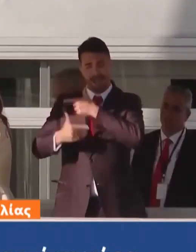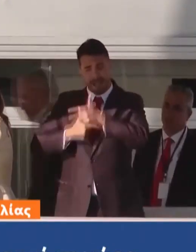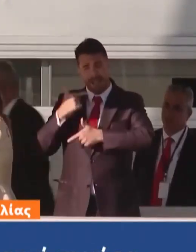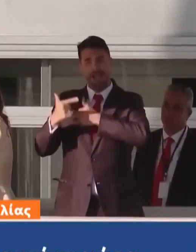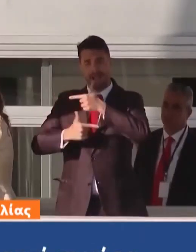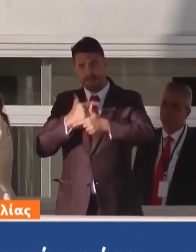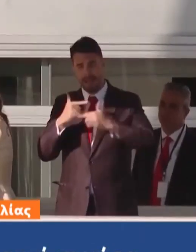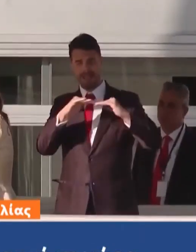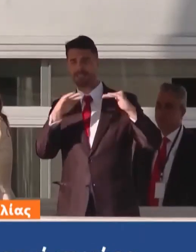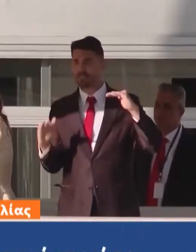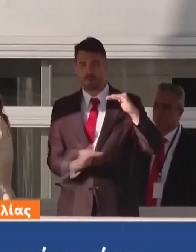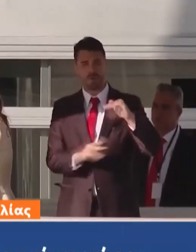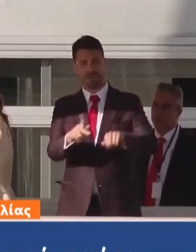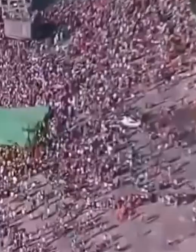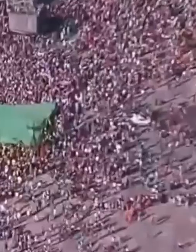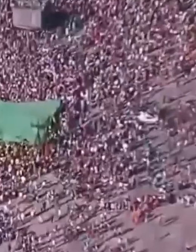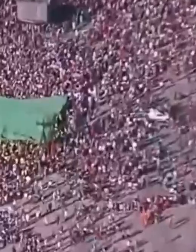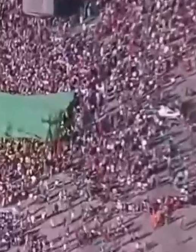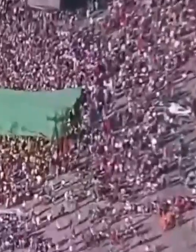de desigualdade no nosso país.